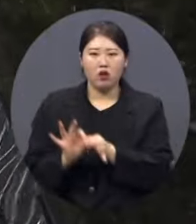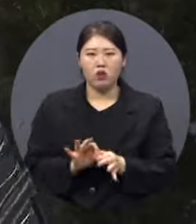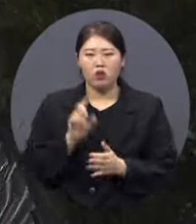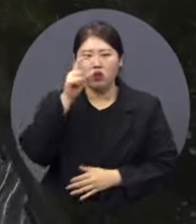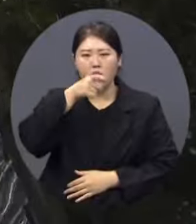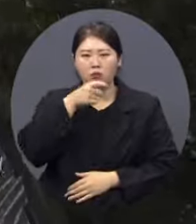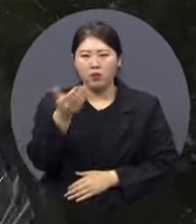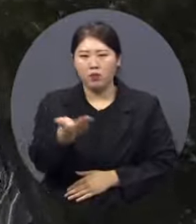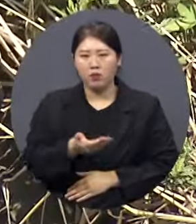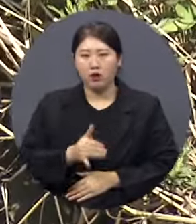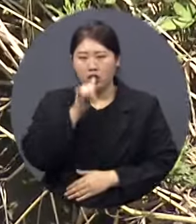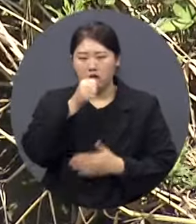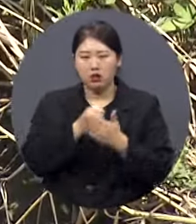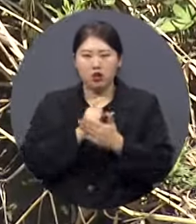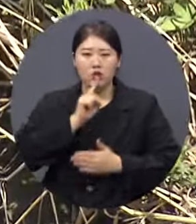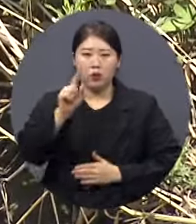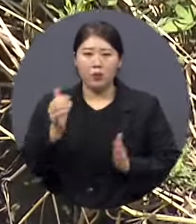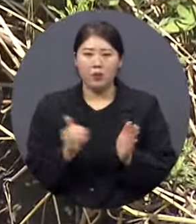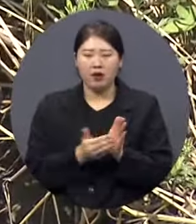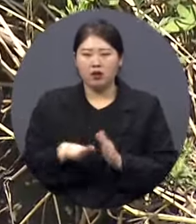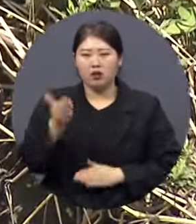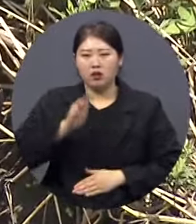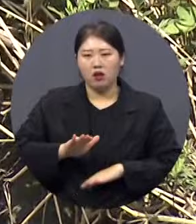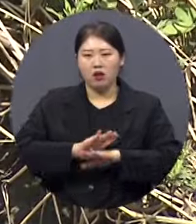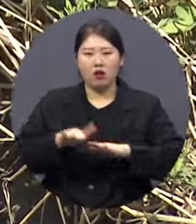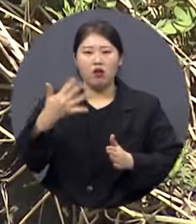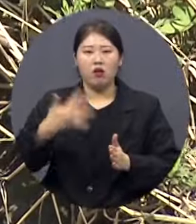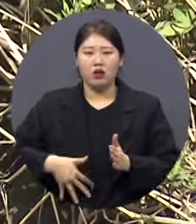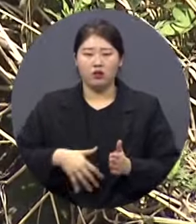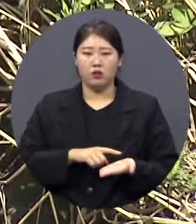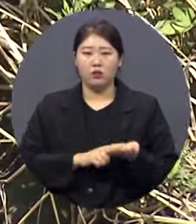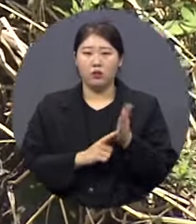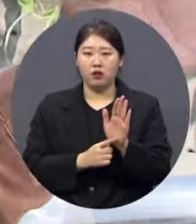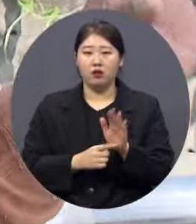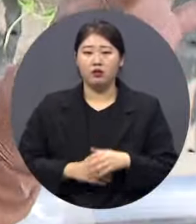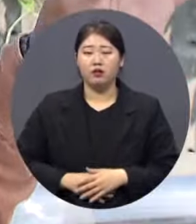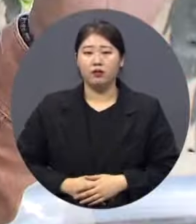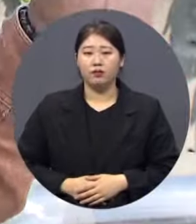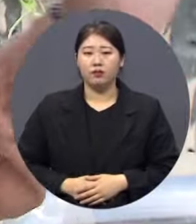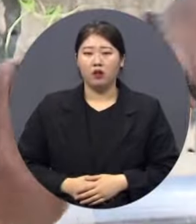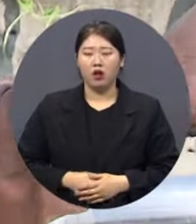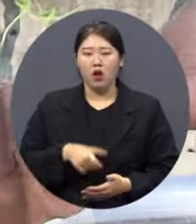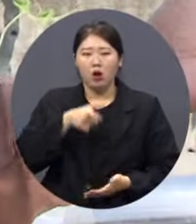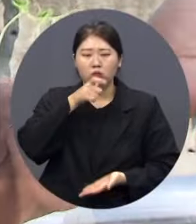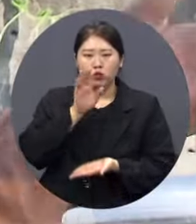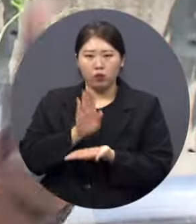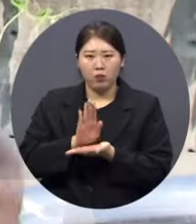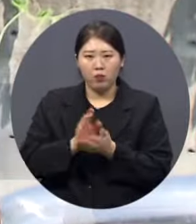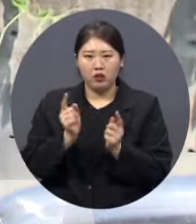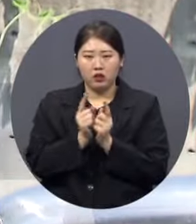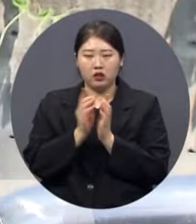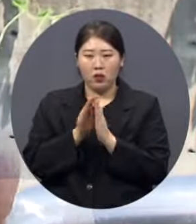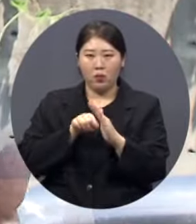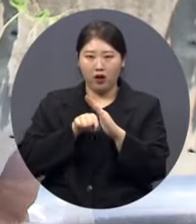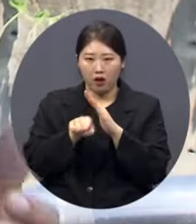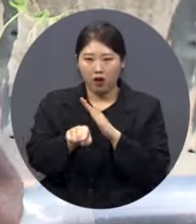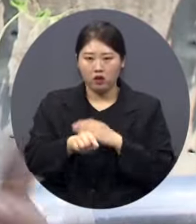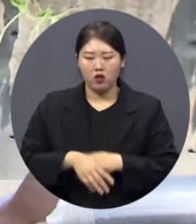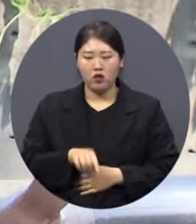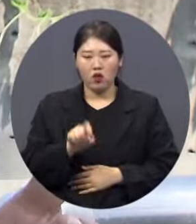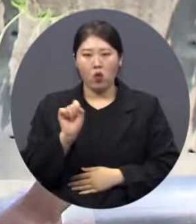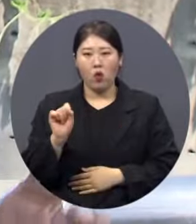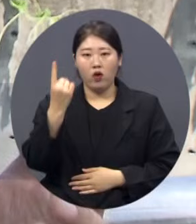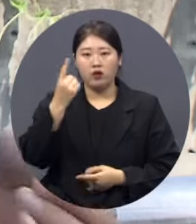흘러들어 신고를 했는데도 문제가 되풀이되고 있다고 말합니다. 상하수도 본부에 가서 이걸 원인을